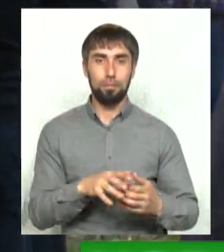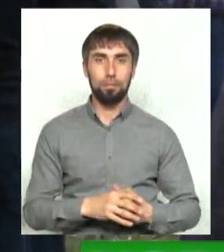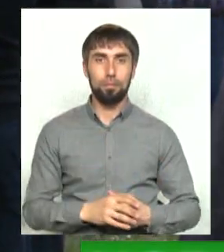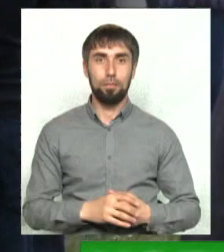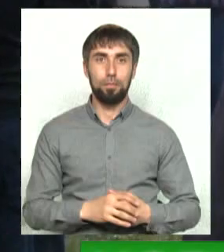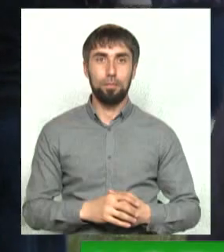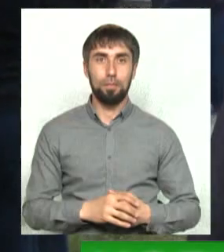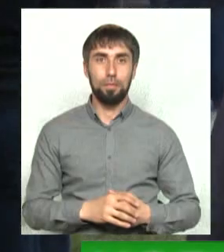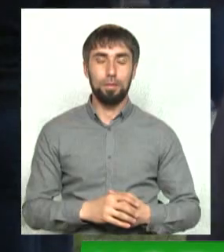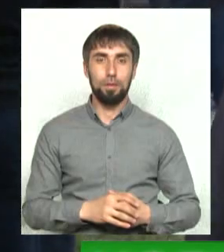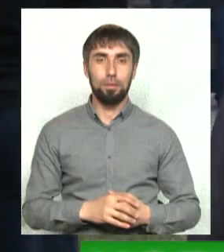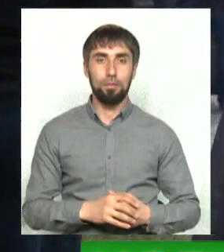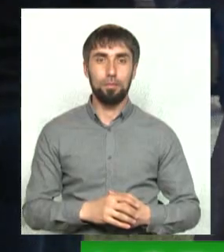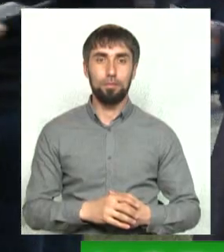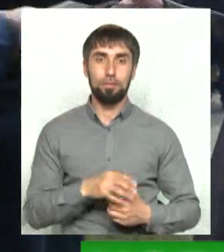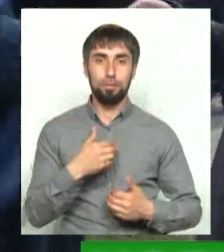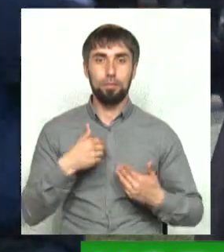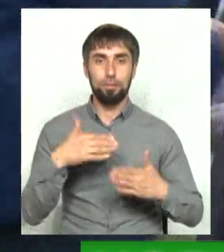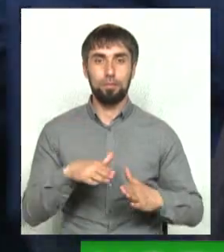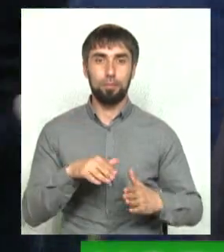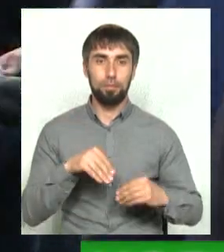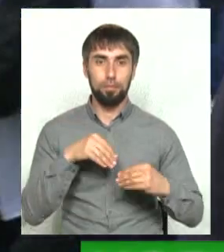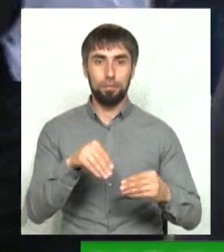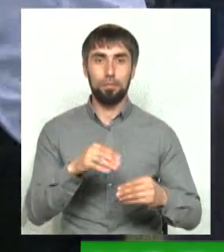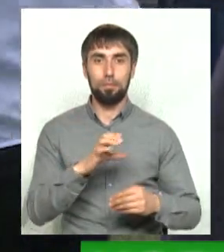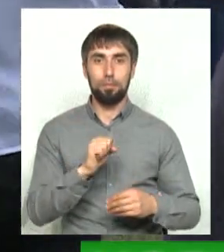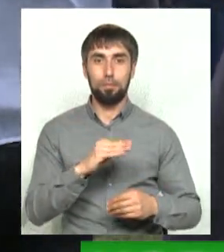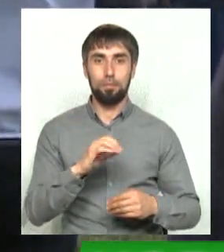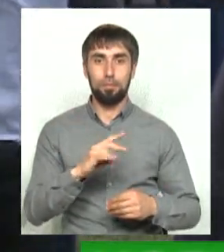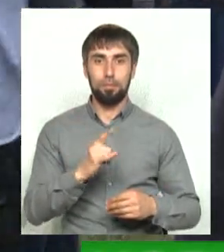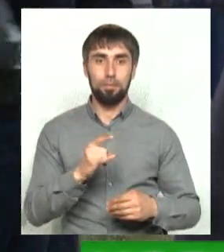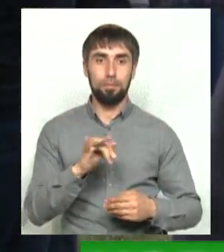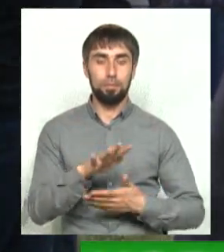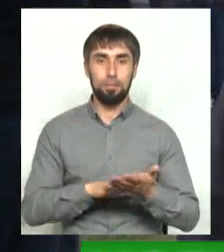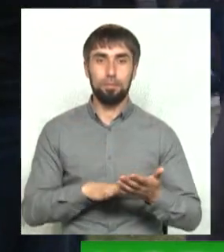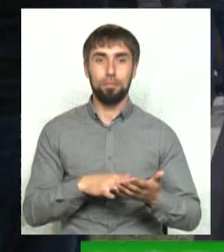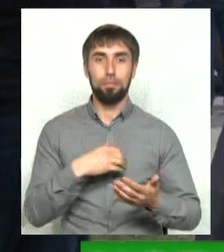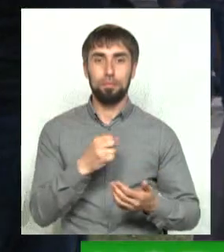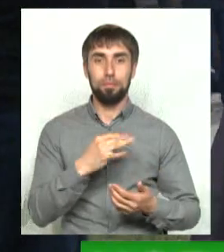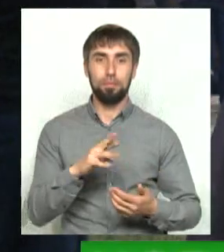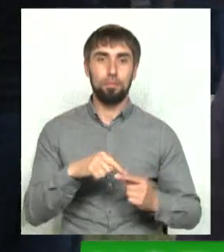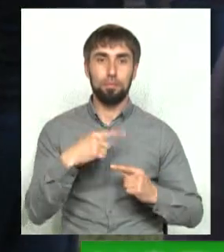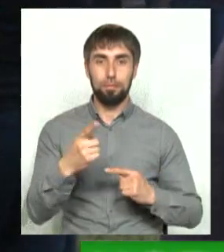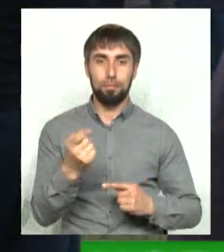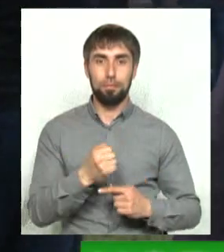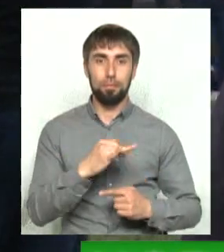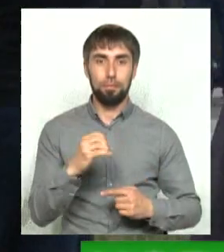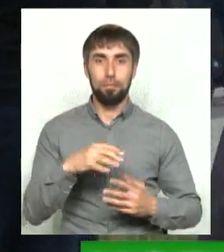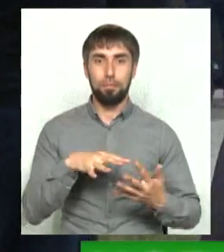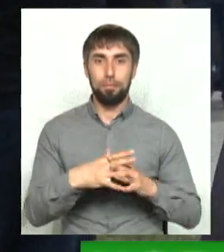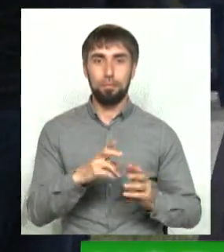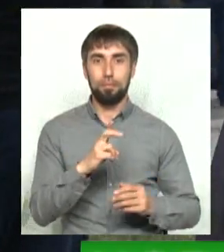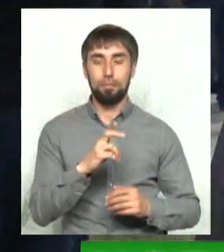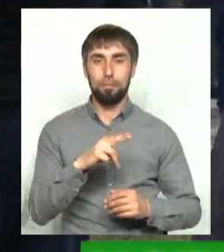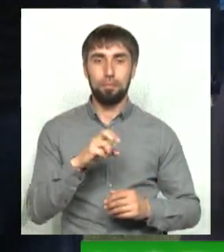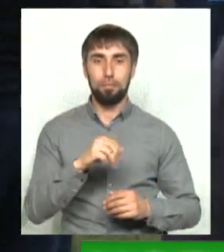на полях войны, мы решили посадить эти саженцы. Дальше продолжим акцию на следующей неделе уже в сельском поселении